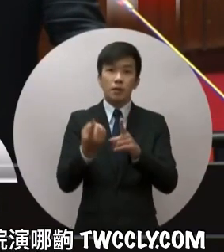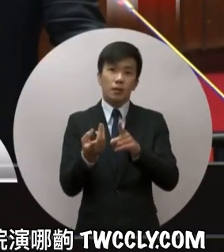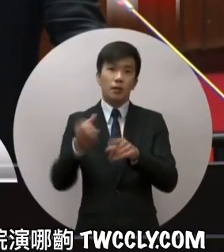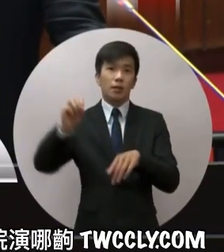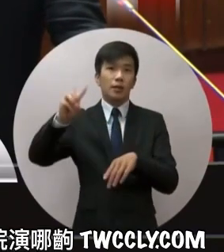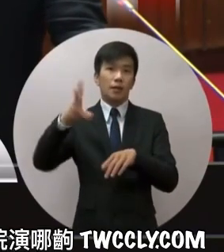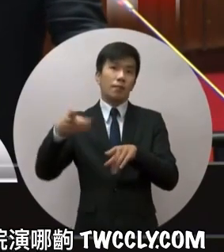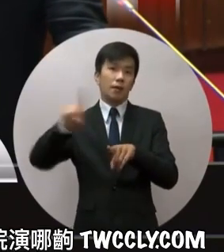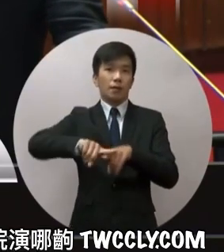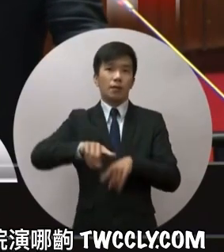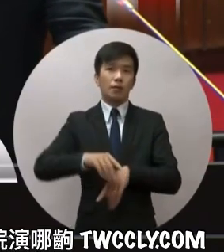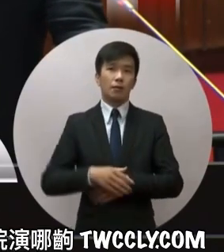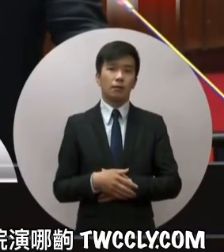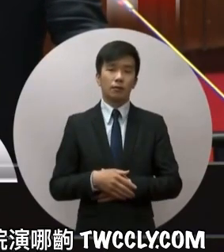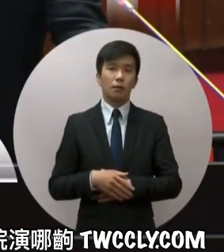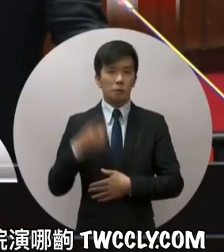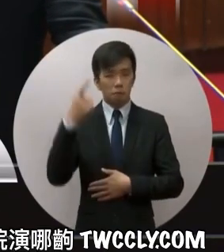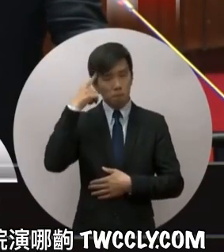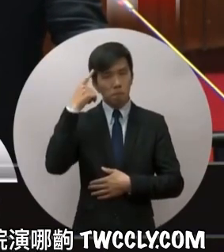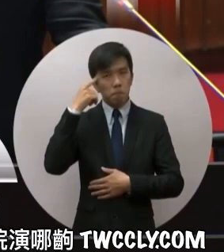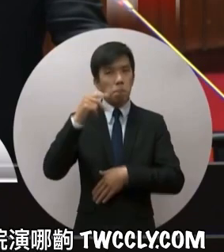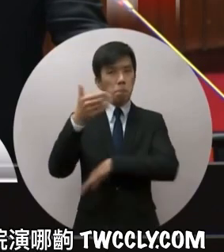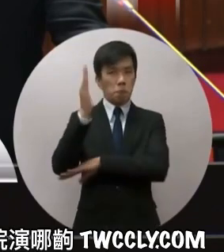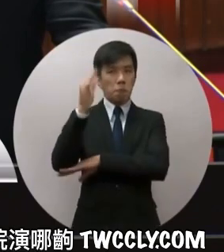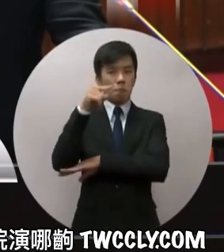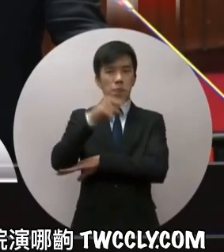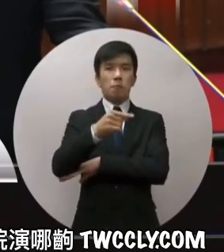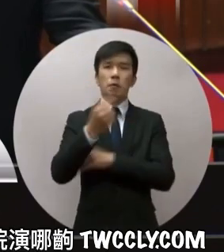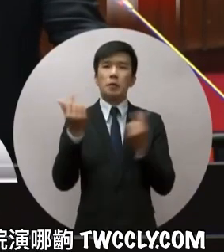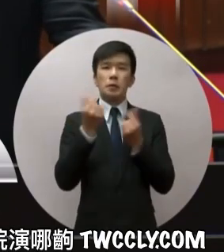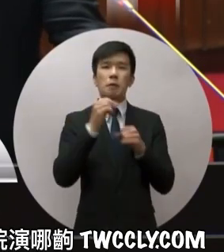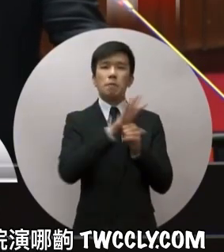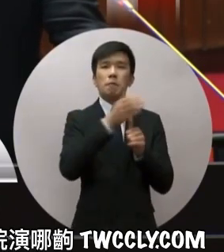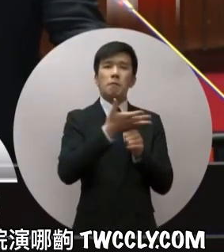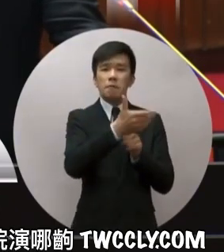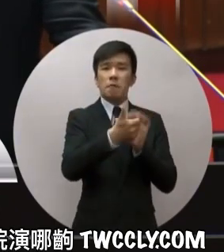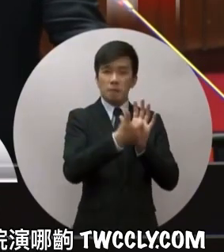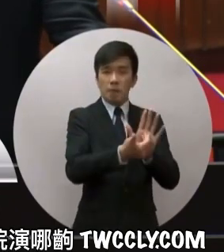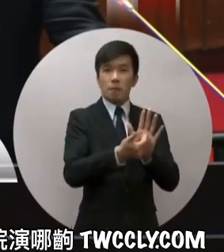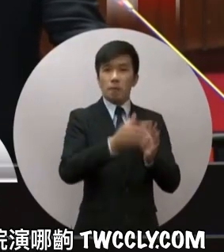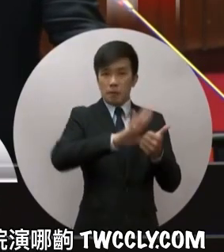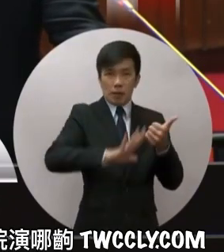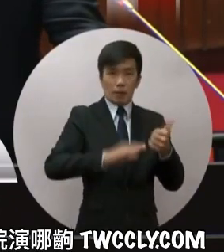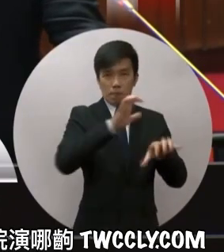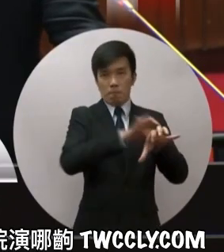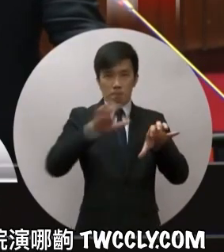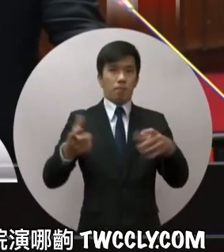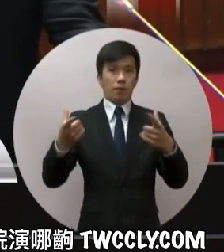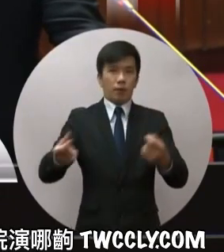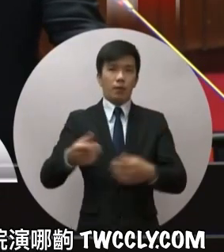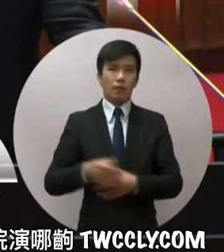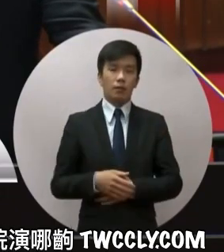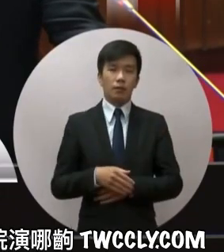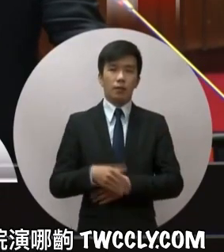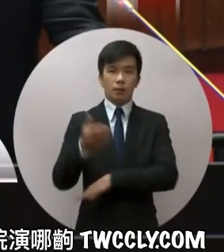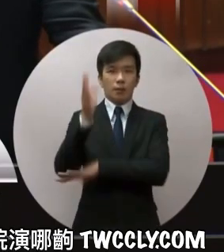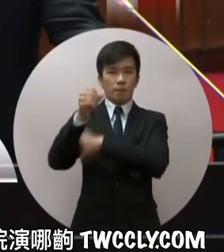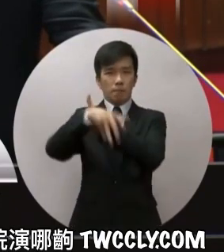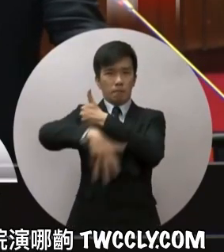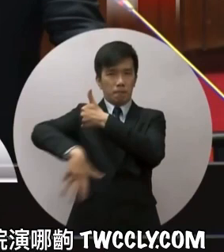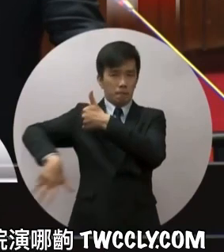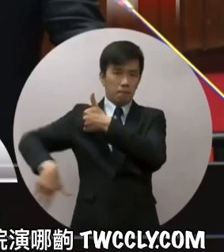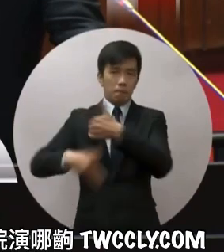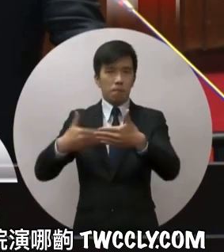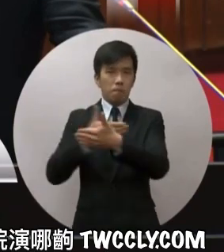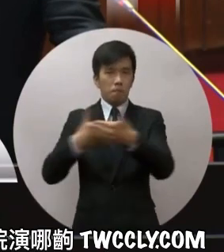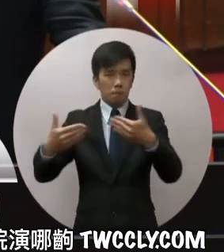政府應該要我認為說應該要拿出這個防疫的態度跟這個力道跨部會徹底整頓這個道路交通安全的